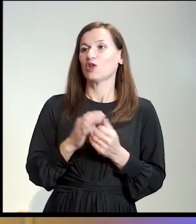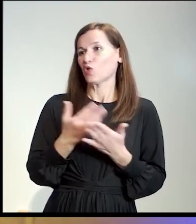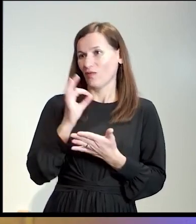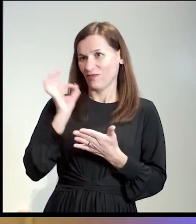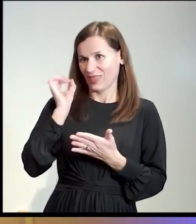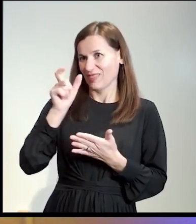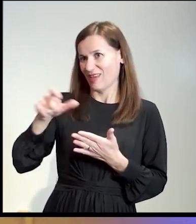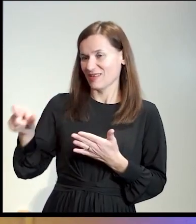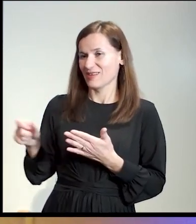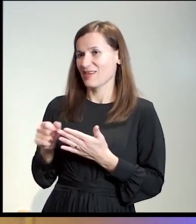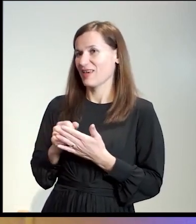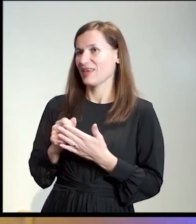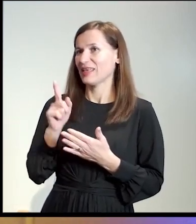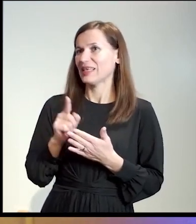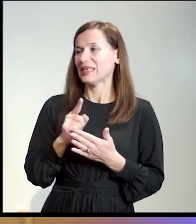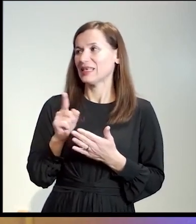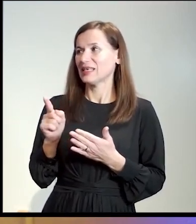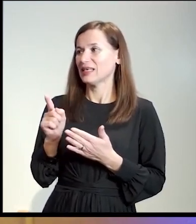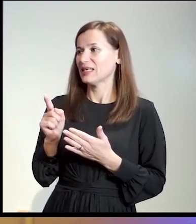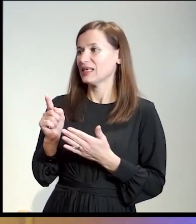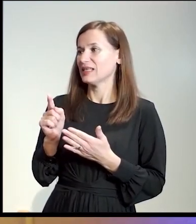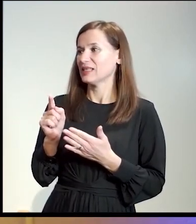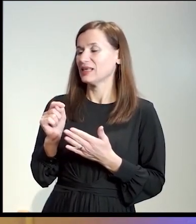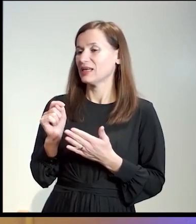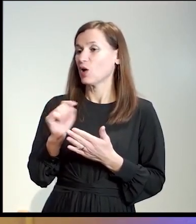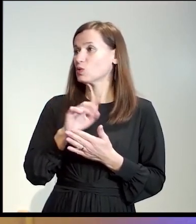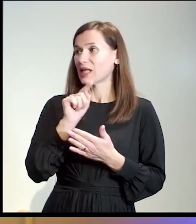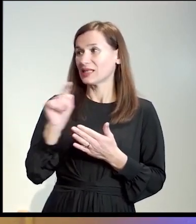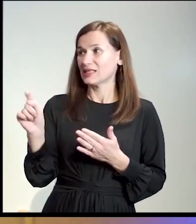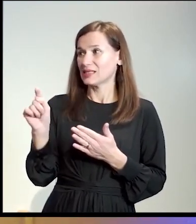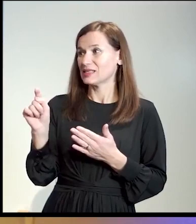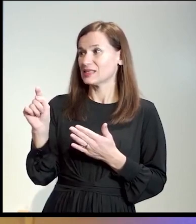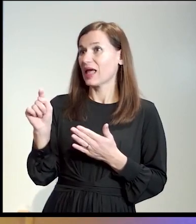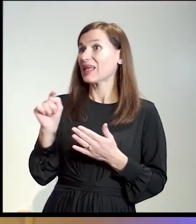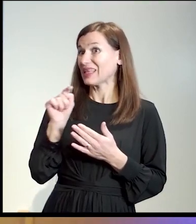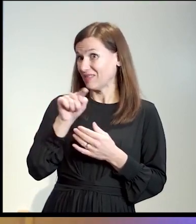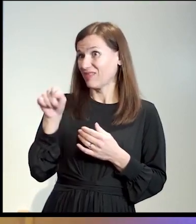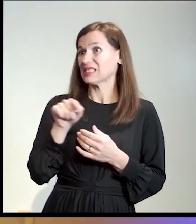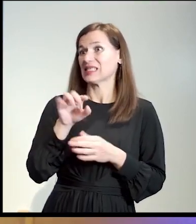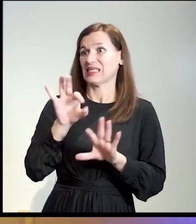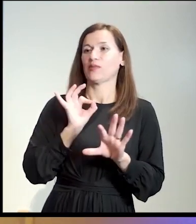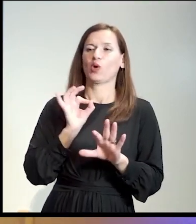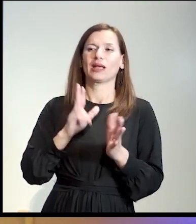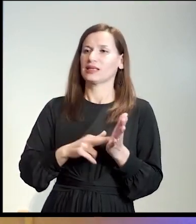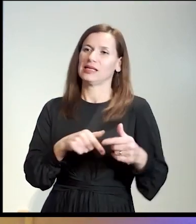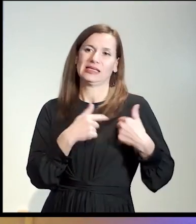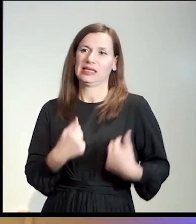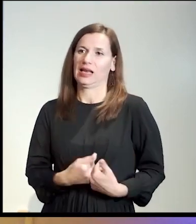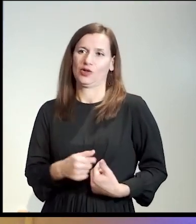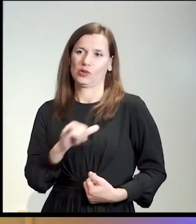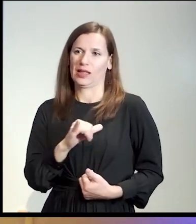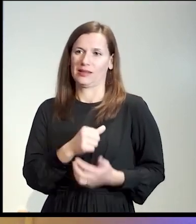izbor, ne nujno samo tem, ampak obče, res iskreno zanima, iz gole